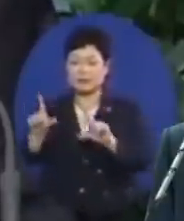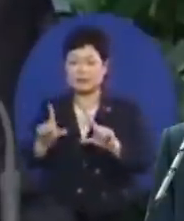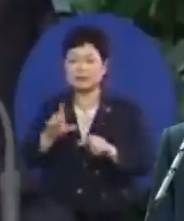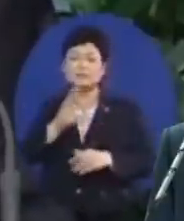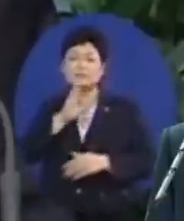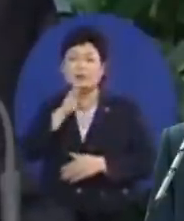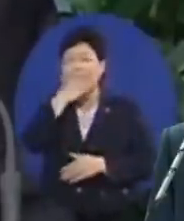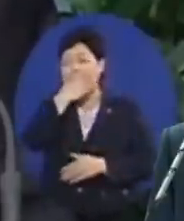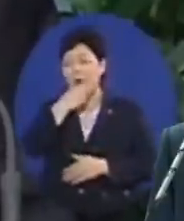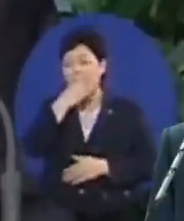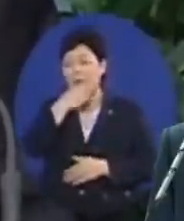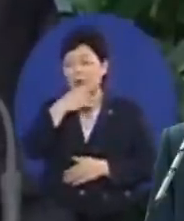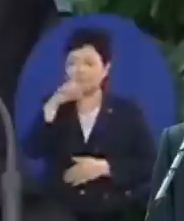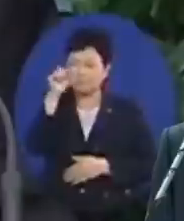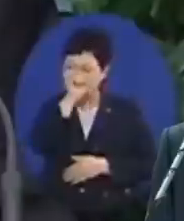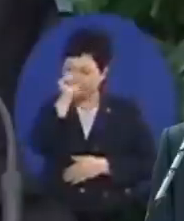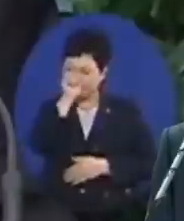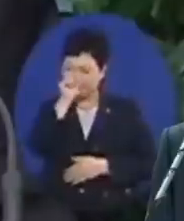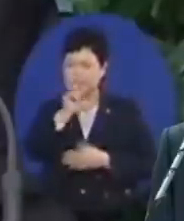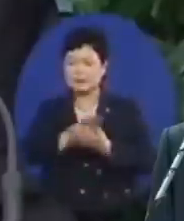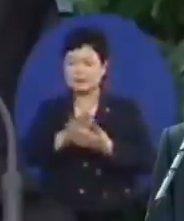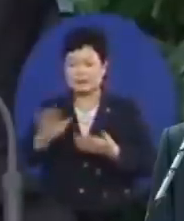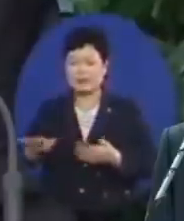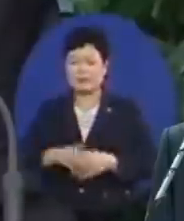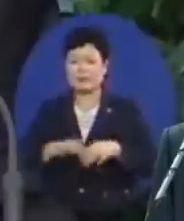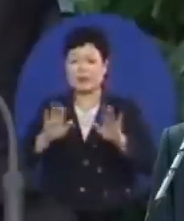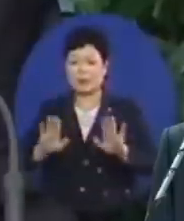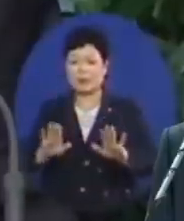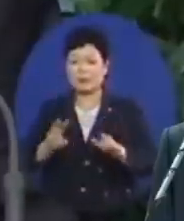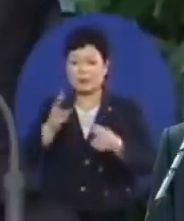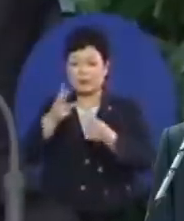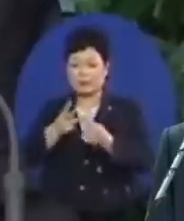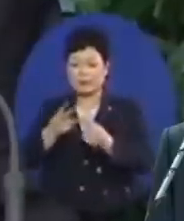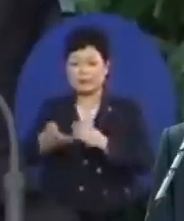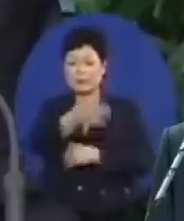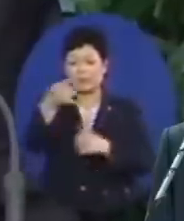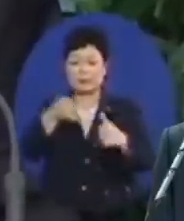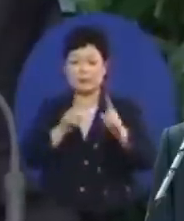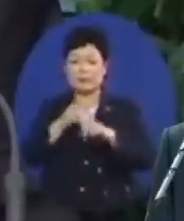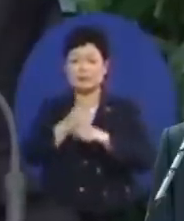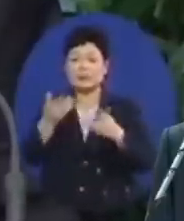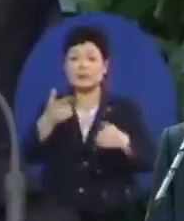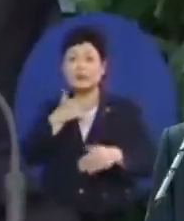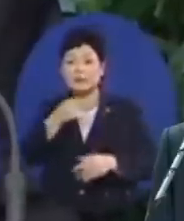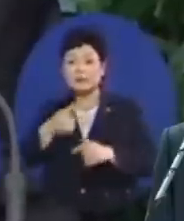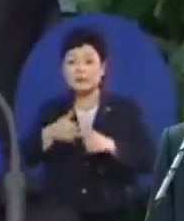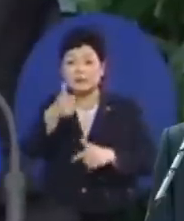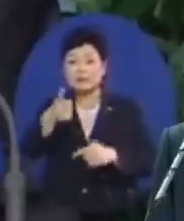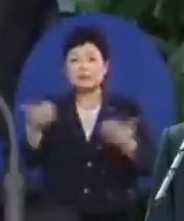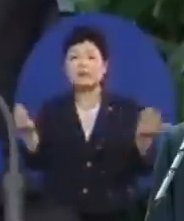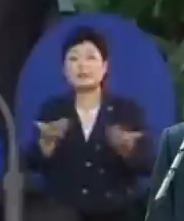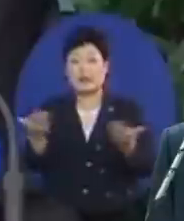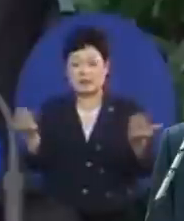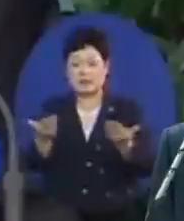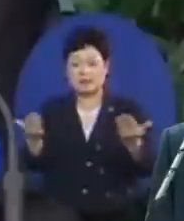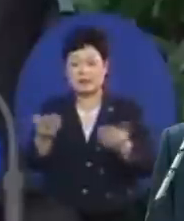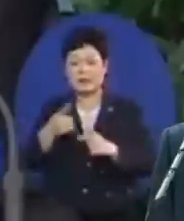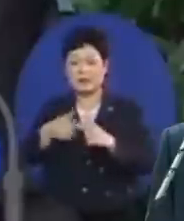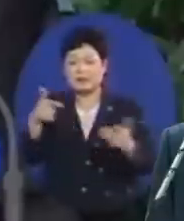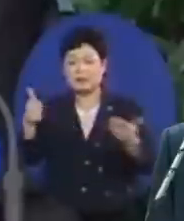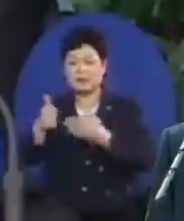얼마나 행복하고 좋습니까? 오늘 세 번째로 여러분께 말씀하고 싶은 것은 예수님의 사역인 것입니다.